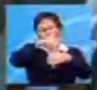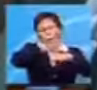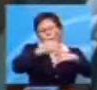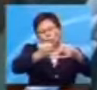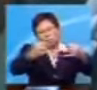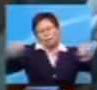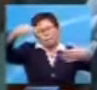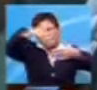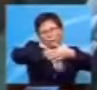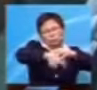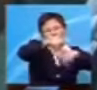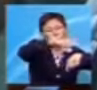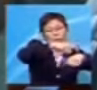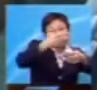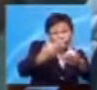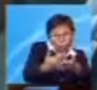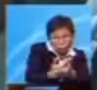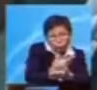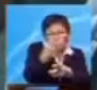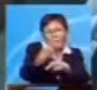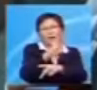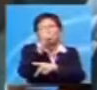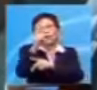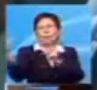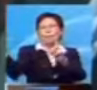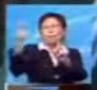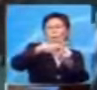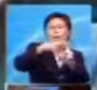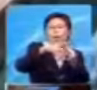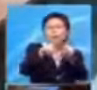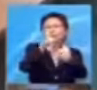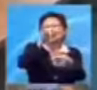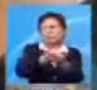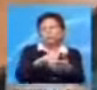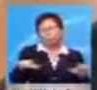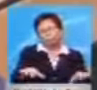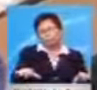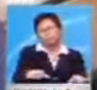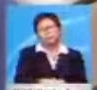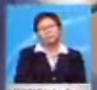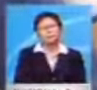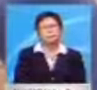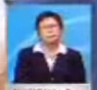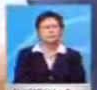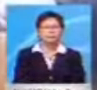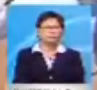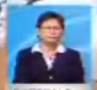memasuki sesi baru yang merupakan kali kedua permohonan seperti itu dilakukan